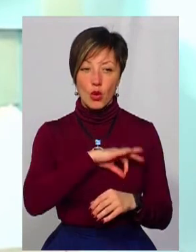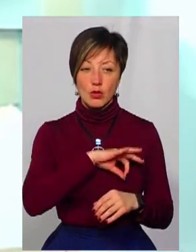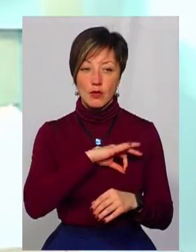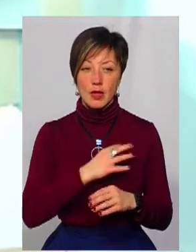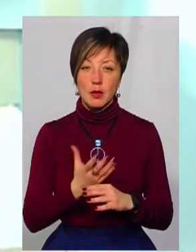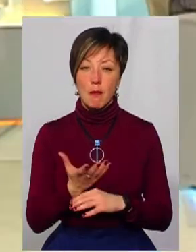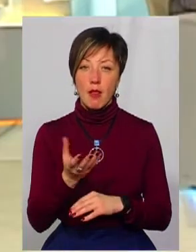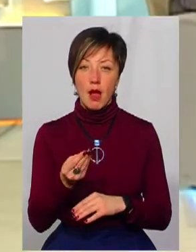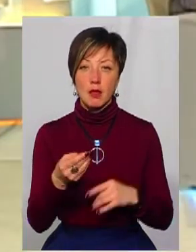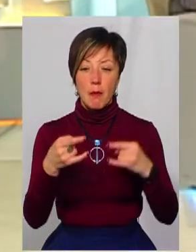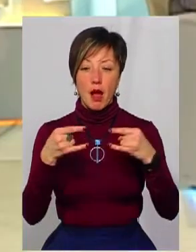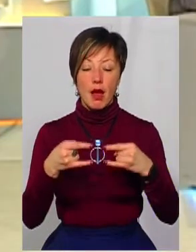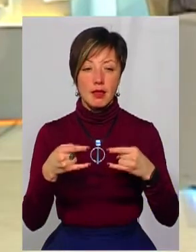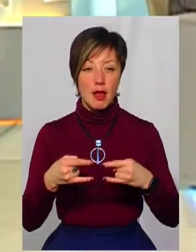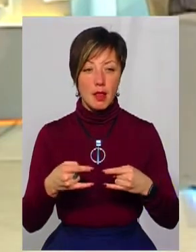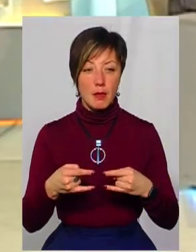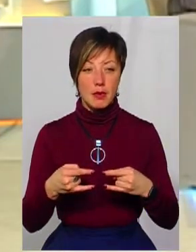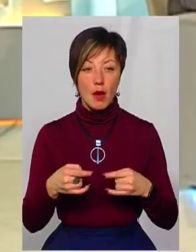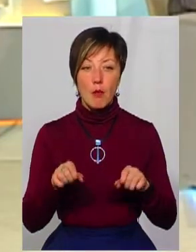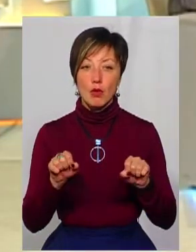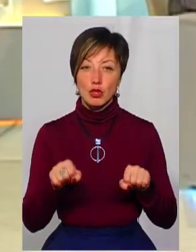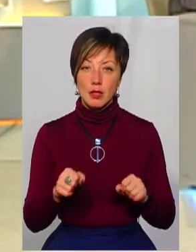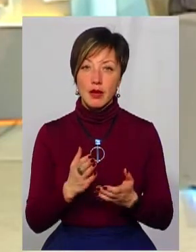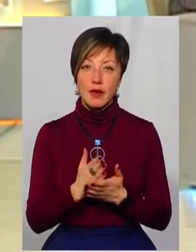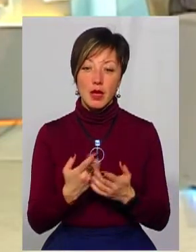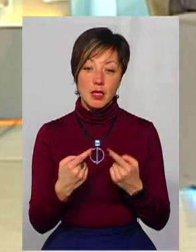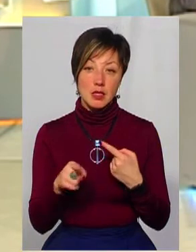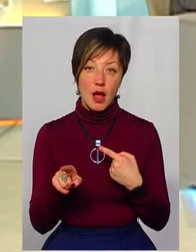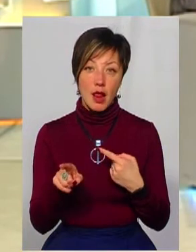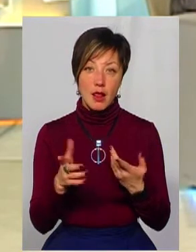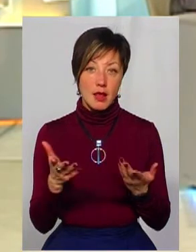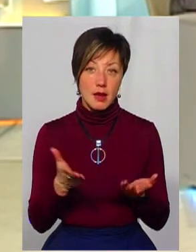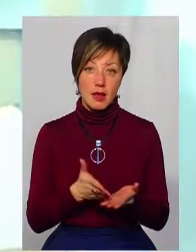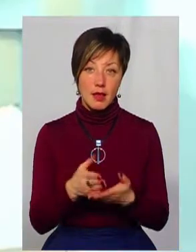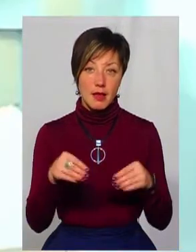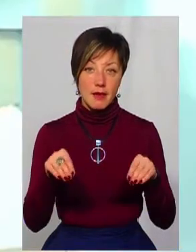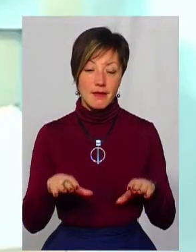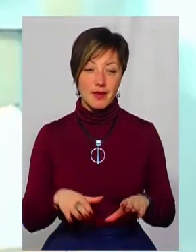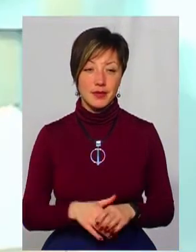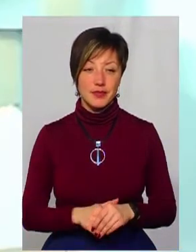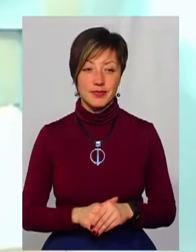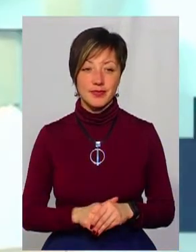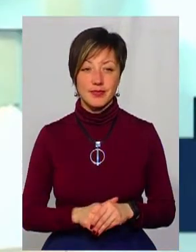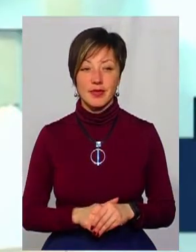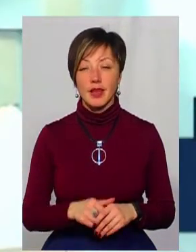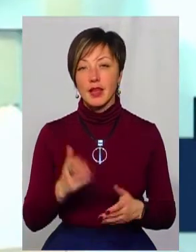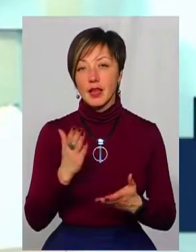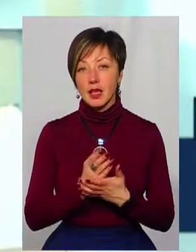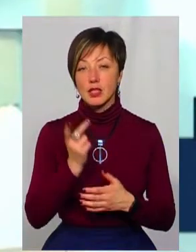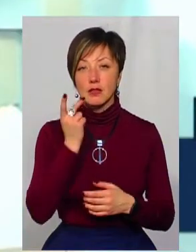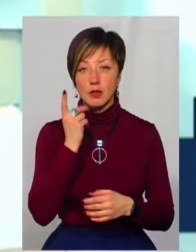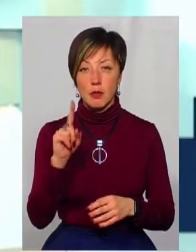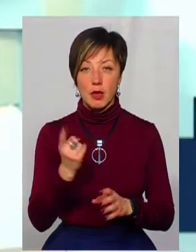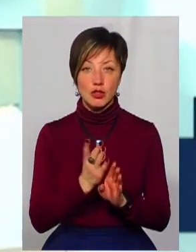користуватися платними каналами? Можливо, є якась альтернатива? Альтернатива є завжди.